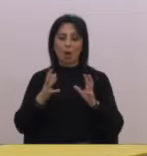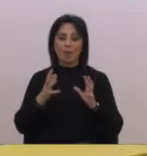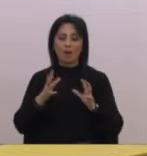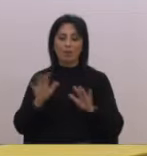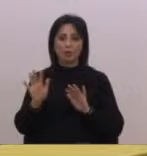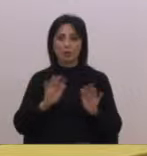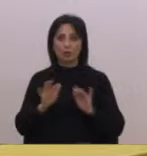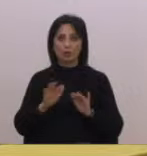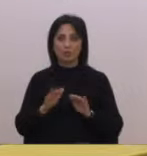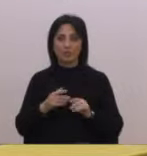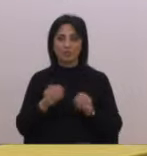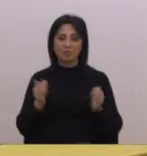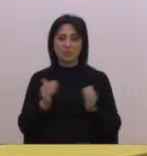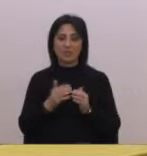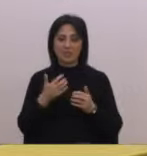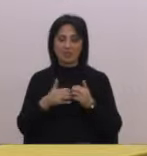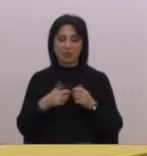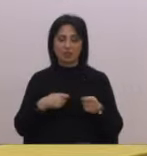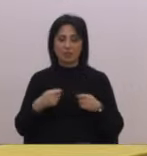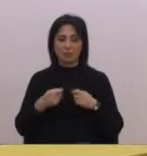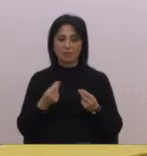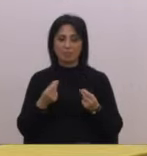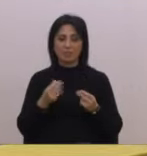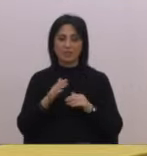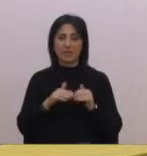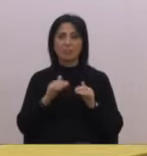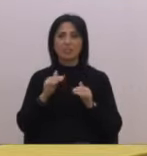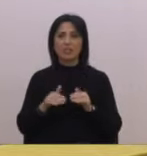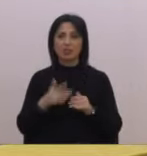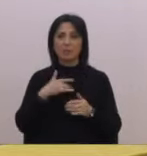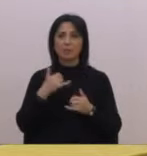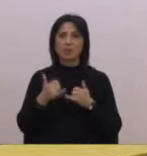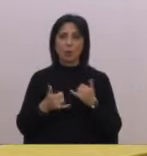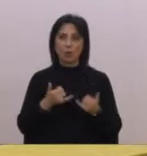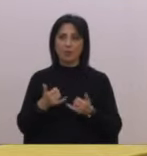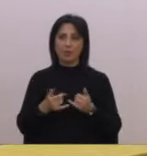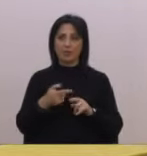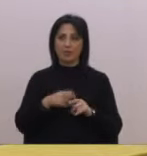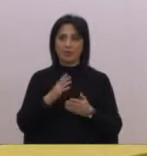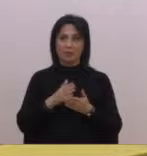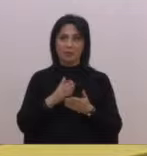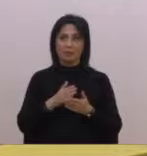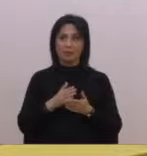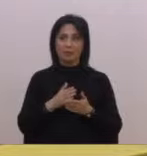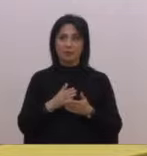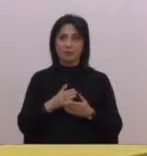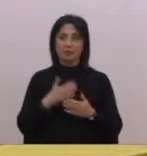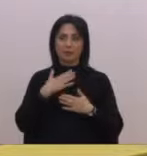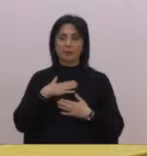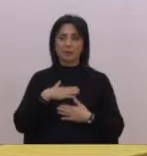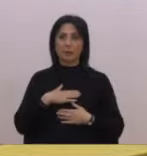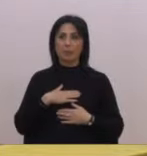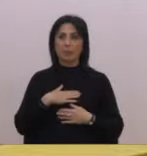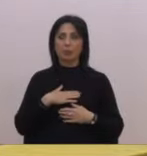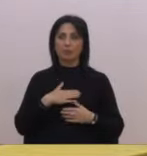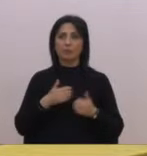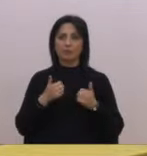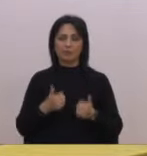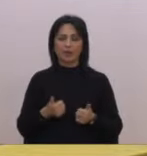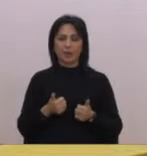რომელიც მცირე და საშუალო ბიზნესის ფინანსებზე ხელმისაწვდომობას ემსახურება. Ეს არის საკმაოდ